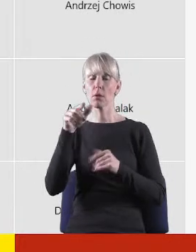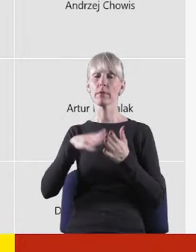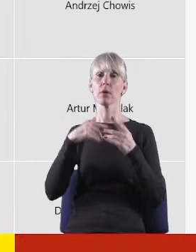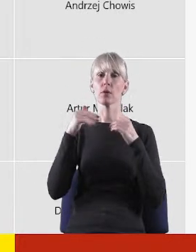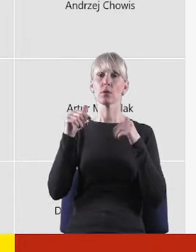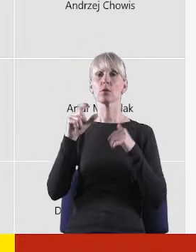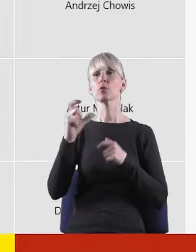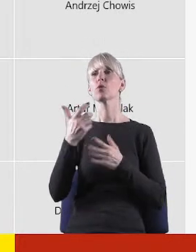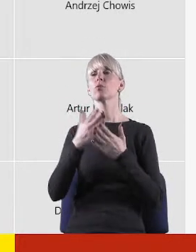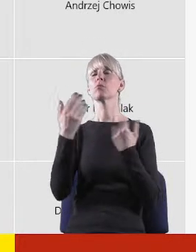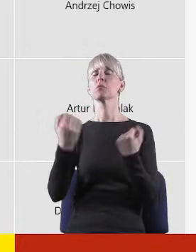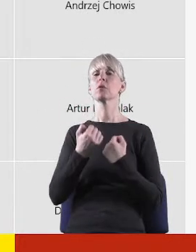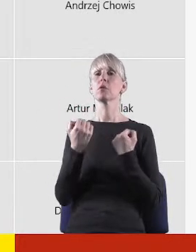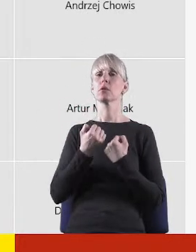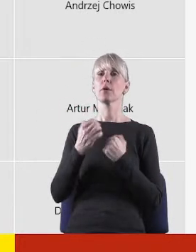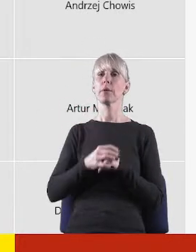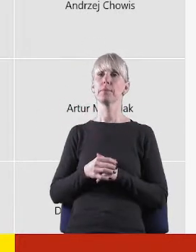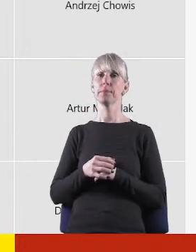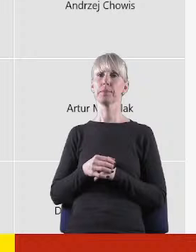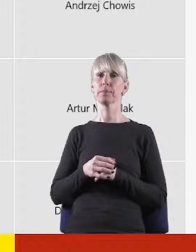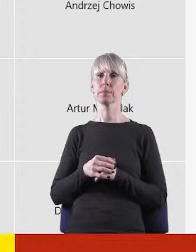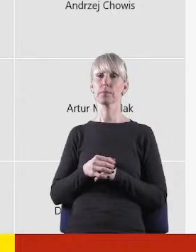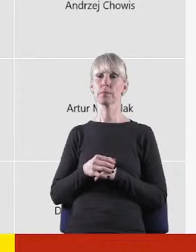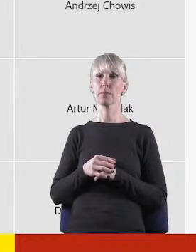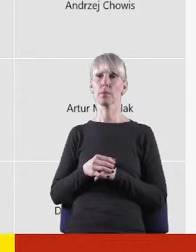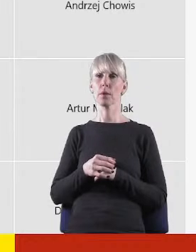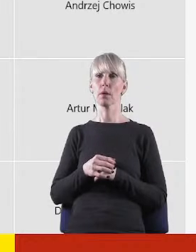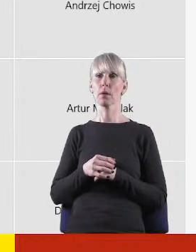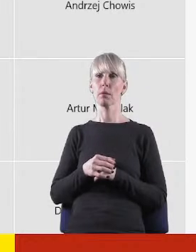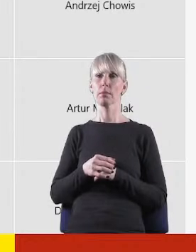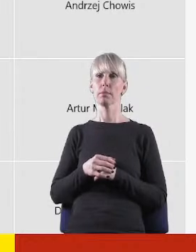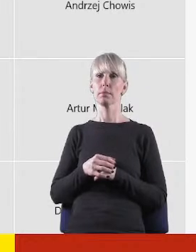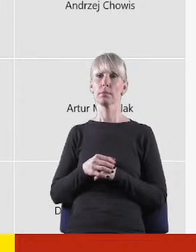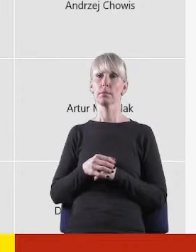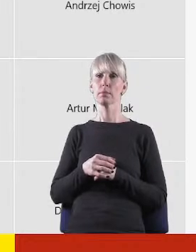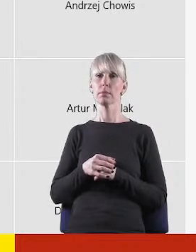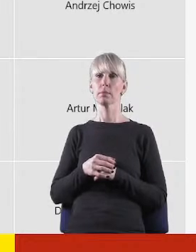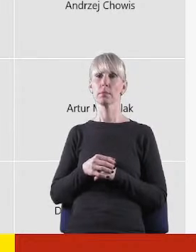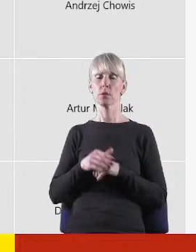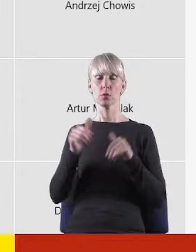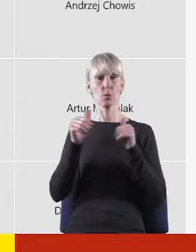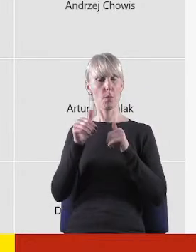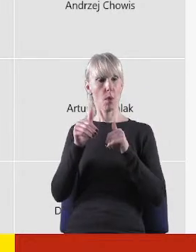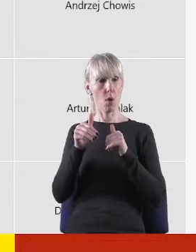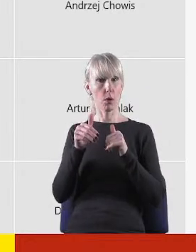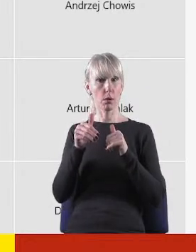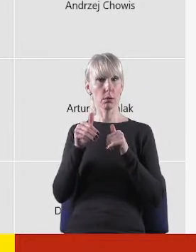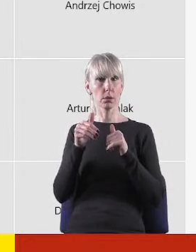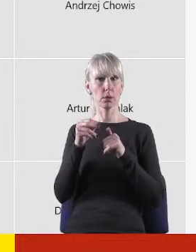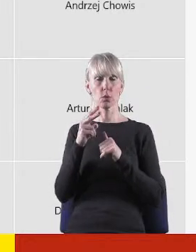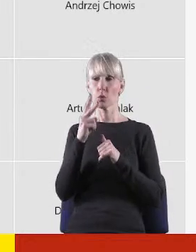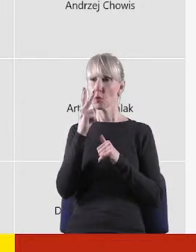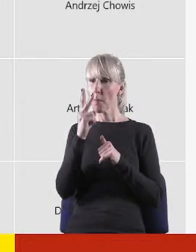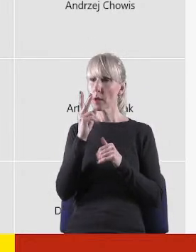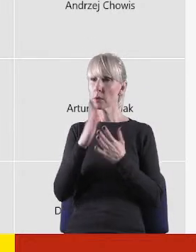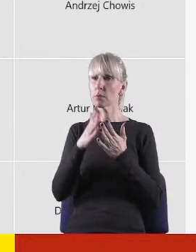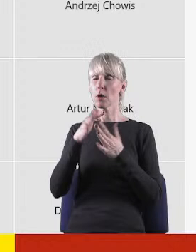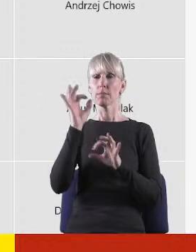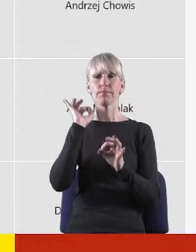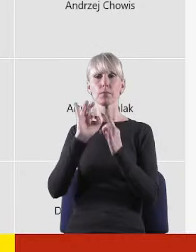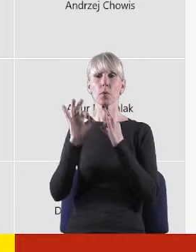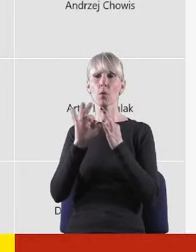rzeczywiście dzieje. I gdybyśmy mogli, gdyby mógłby pan przybliżyć, jak pan to widzi właśnie pod